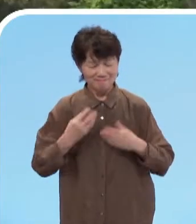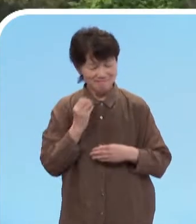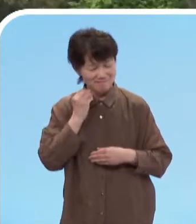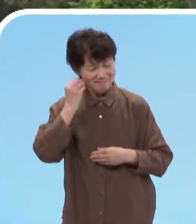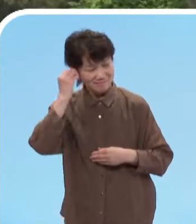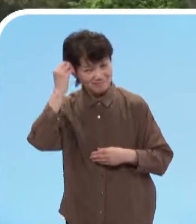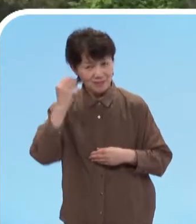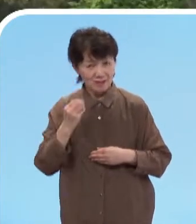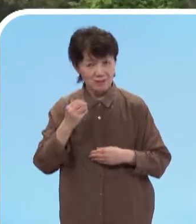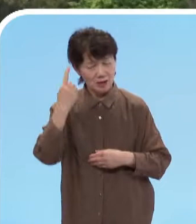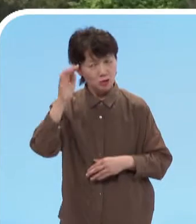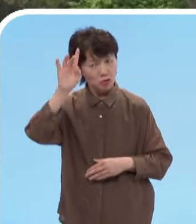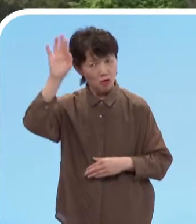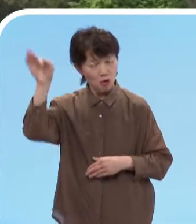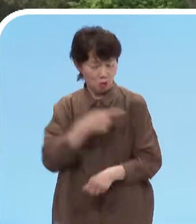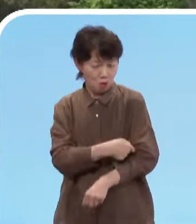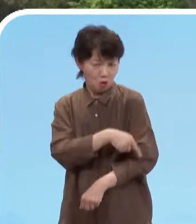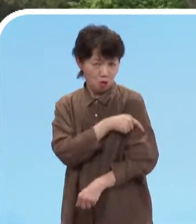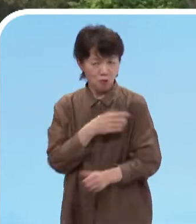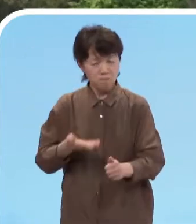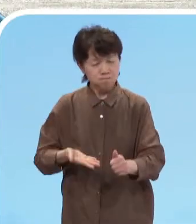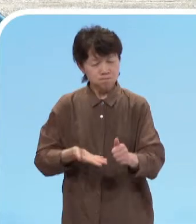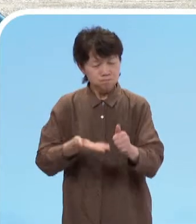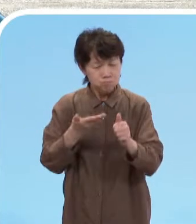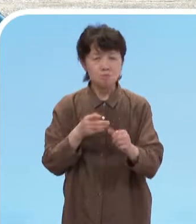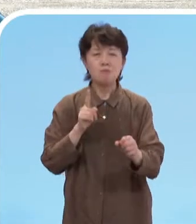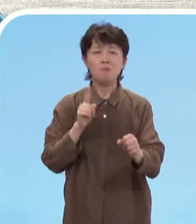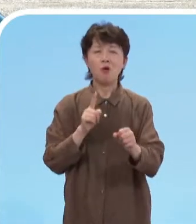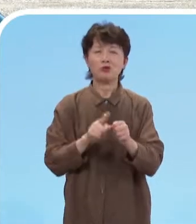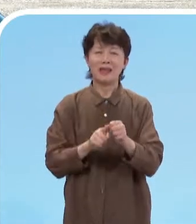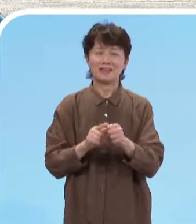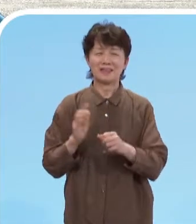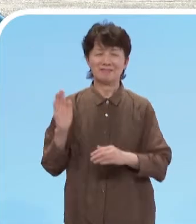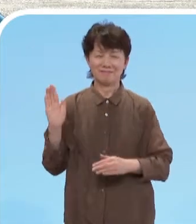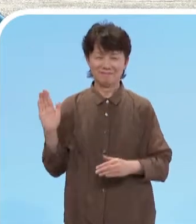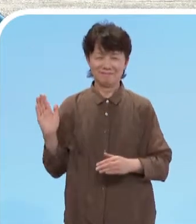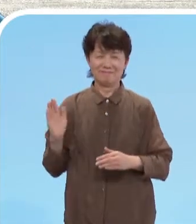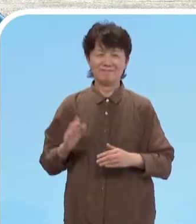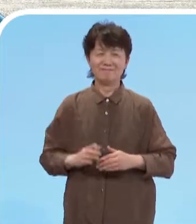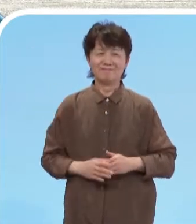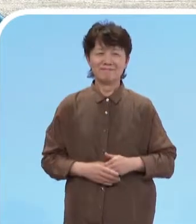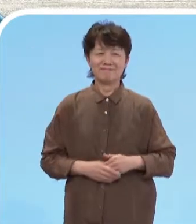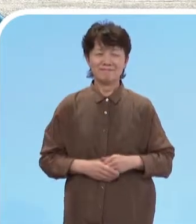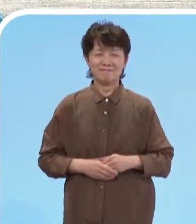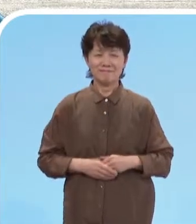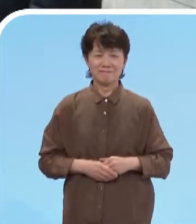や想像力を育むことを目的とした施設です。